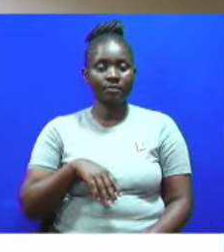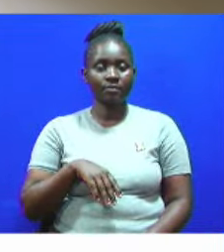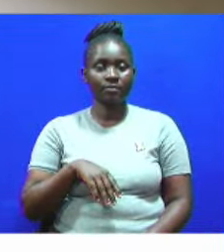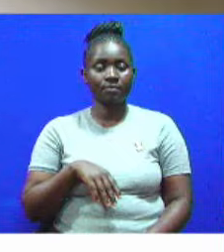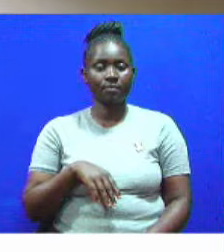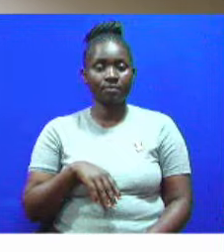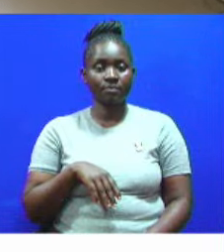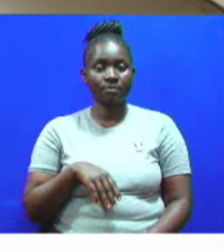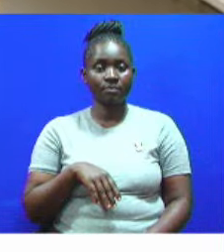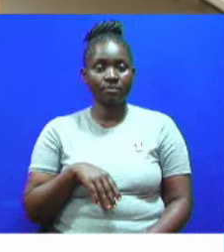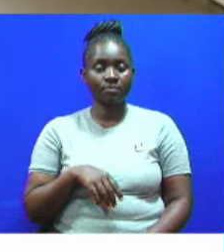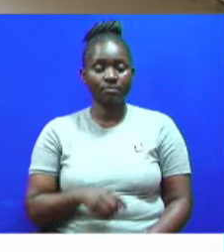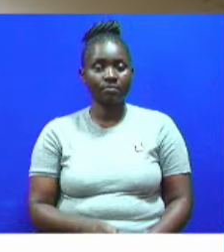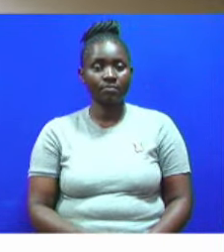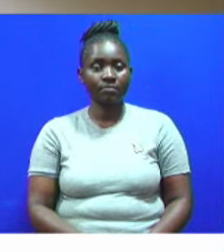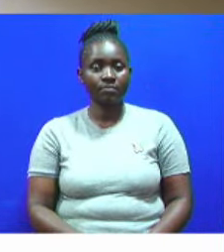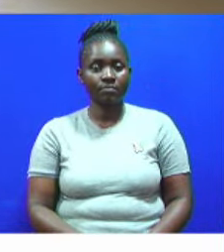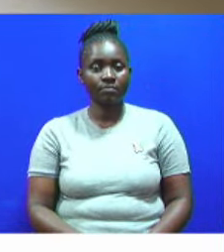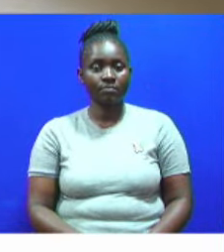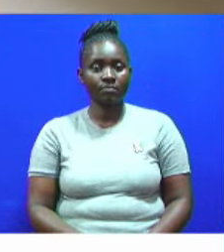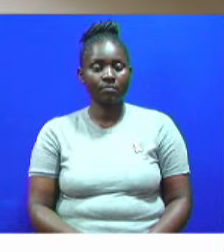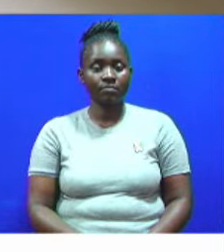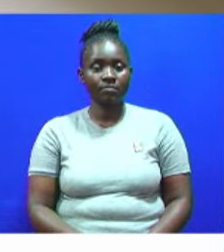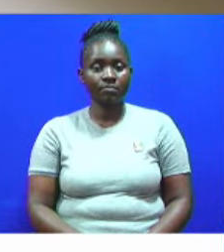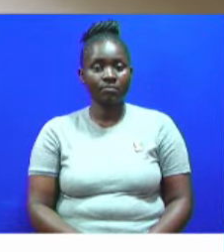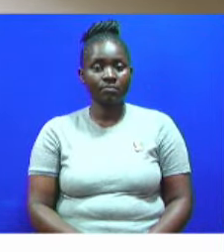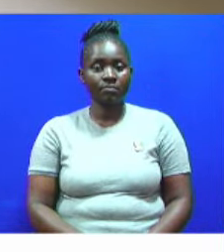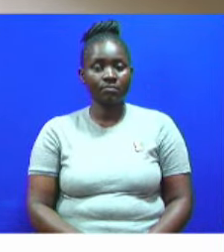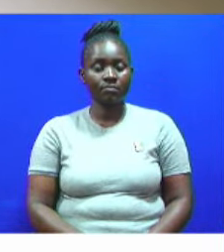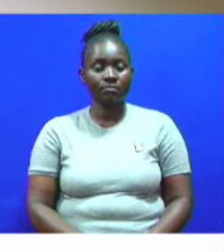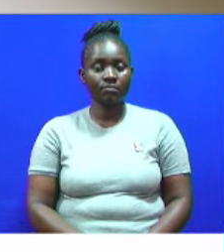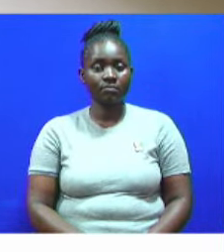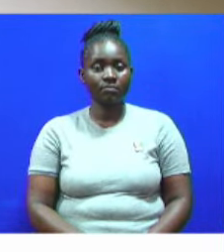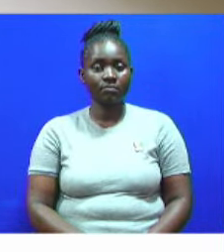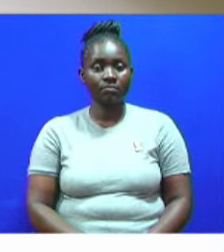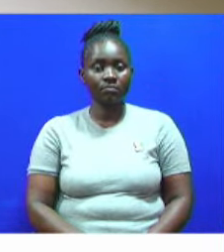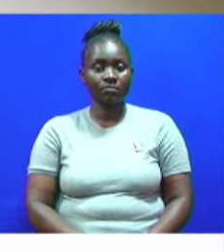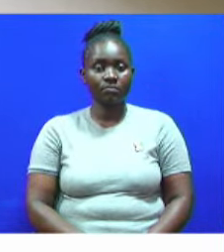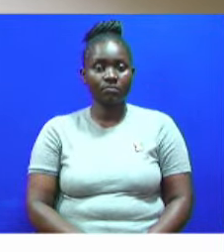Waishma wajwande, na wantwa minto, wazi amoto.